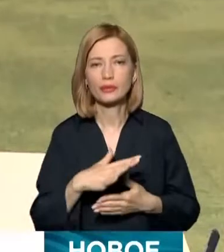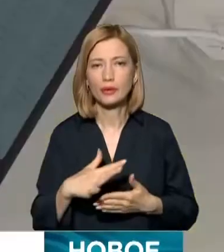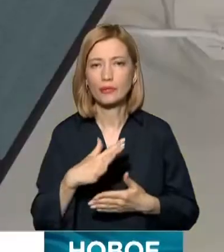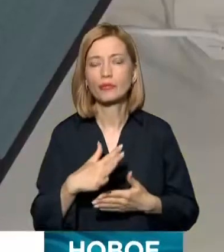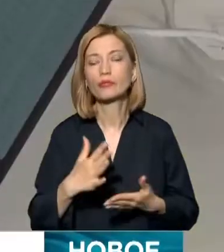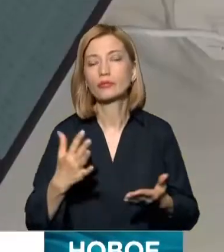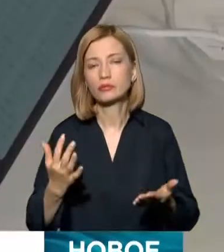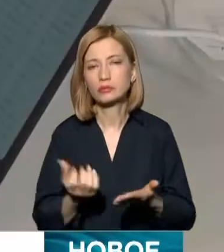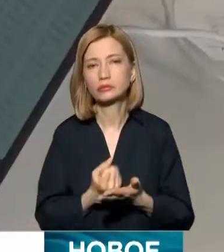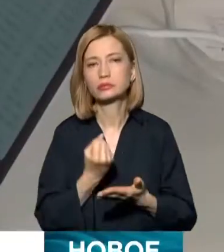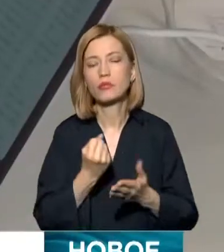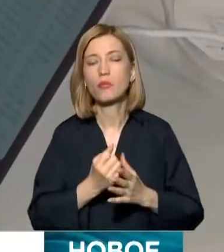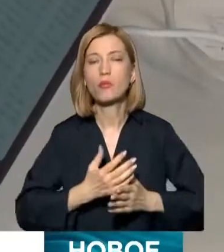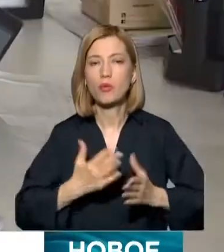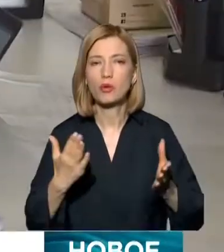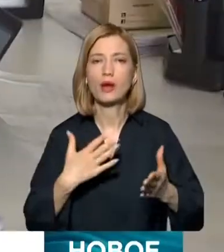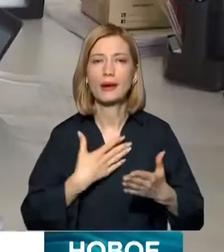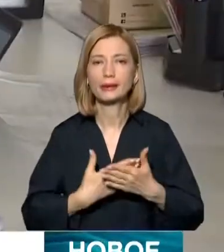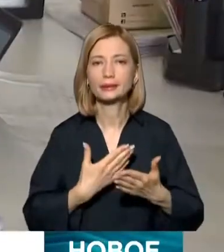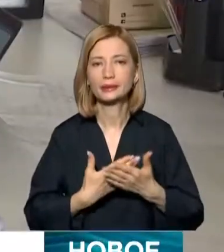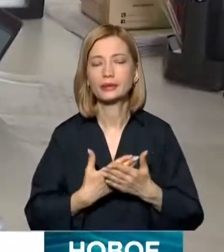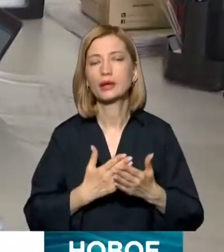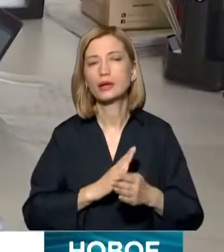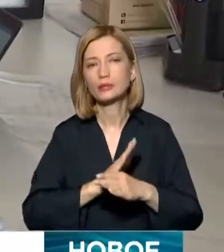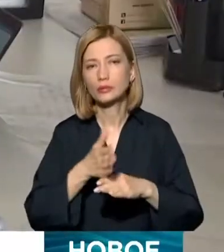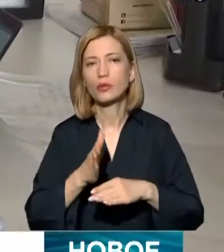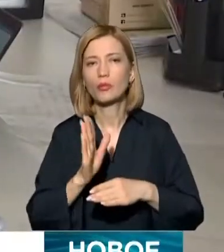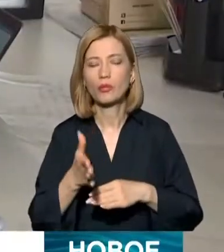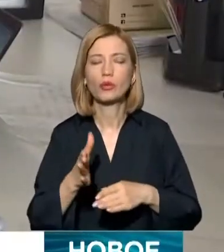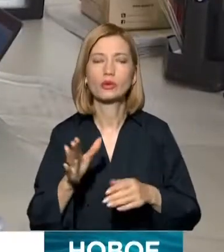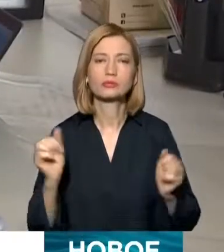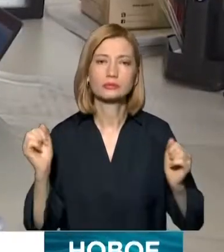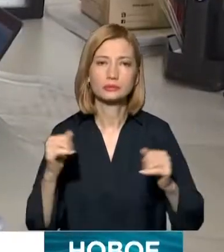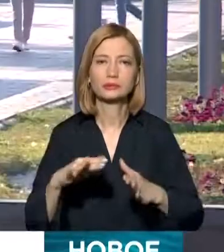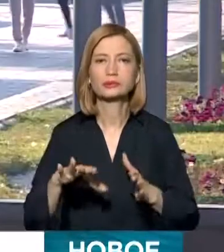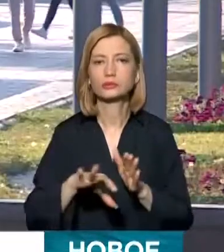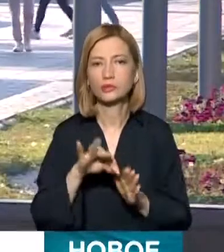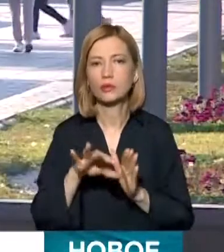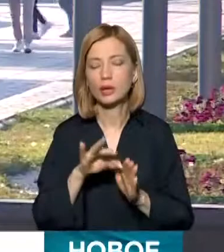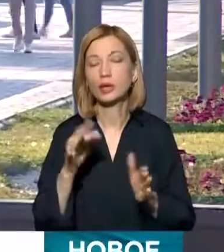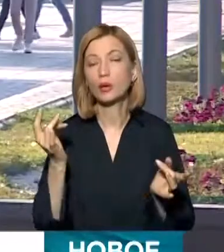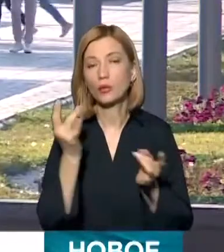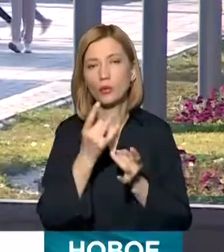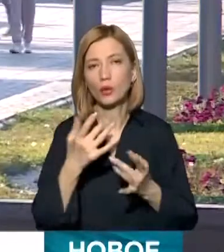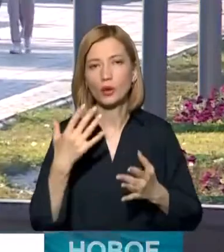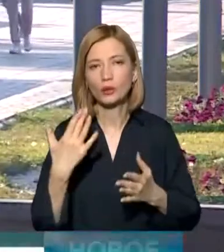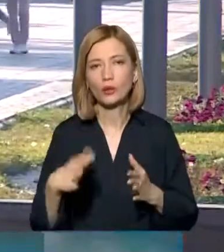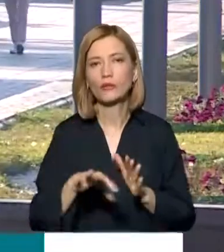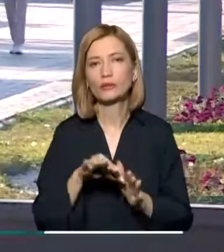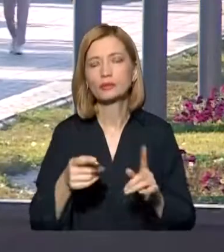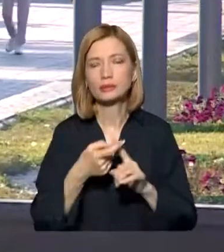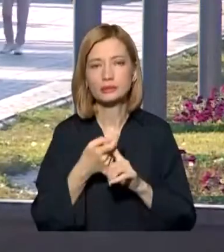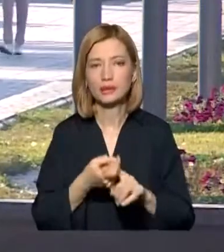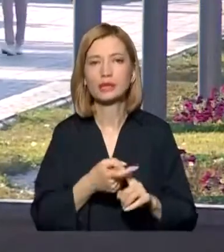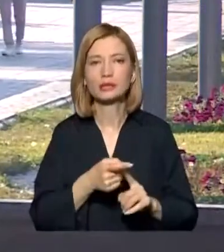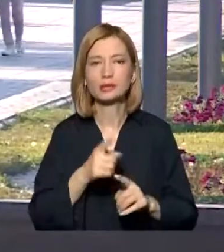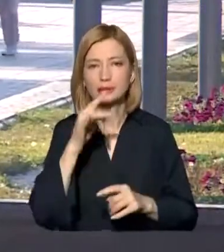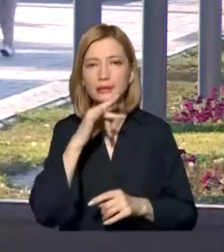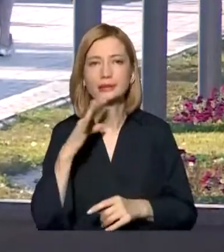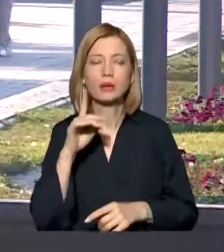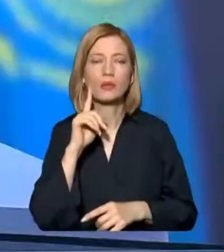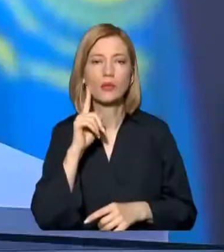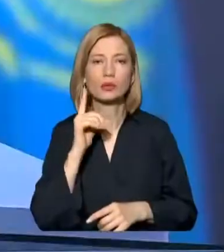позволит повысить электоральную активность и правовую культуру казахстанской молодежи. Ирина Панфилова, «Новое время».